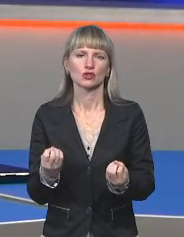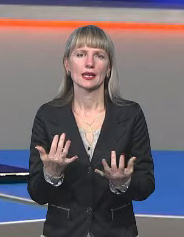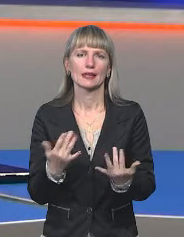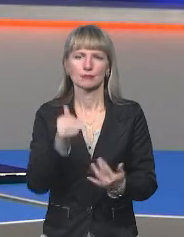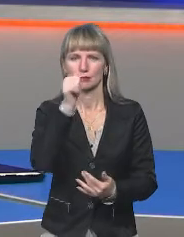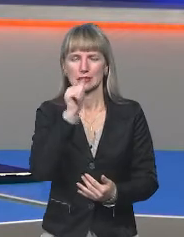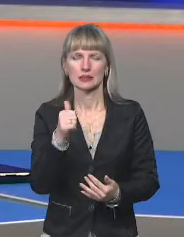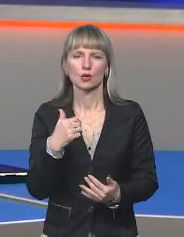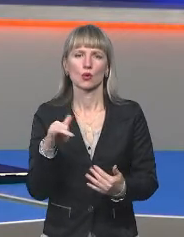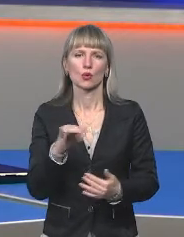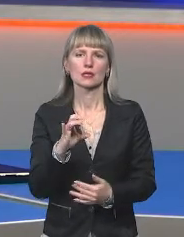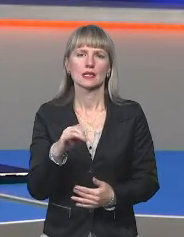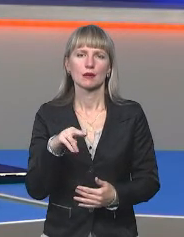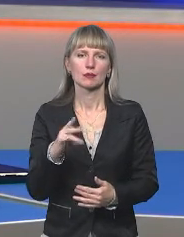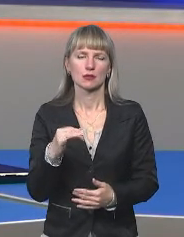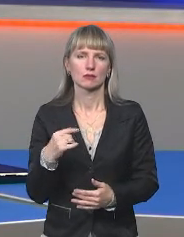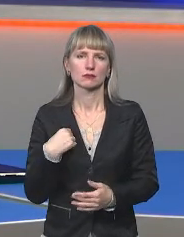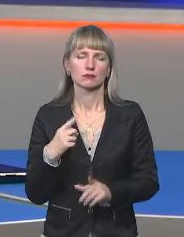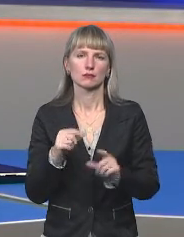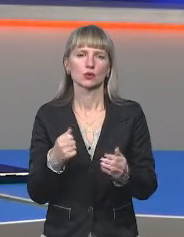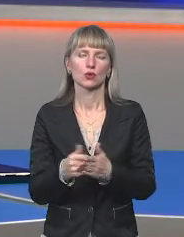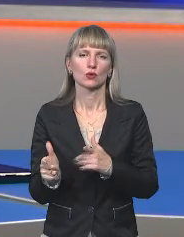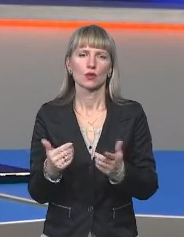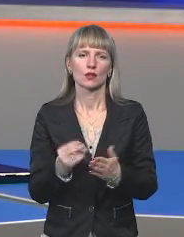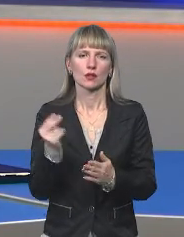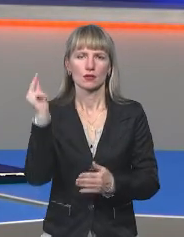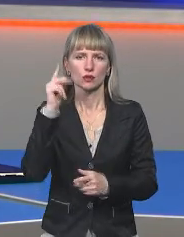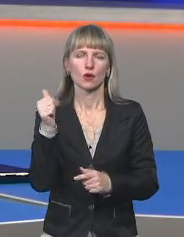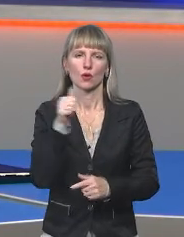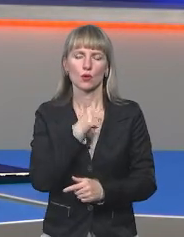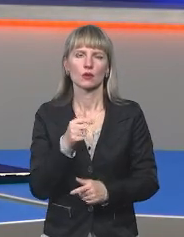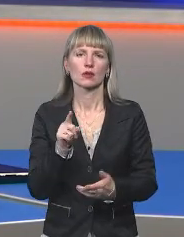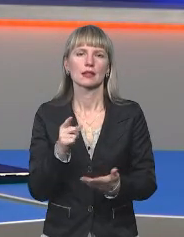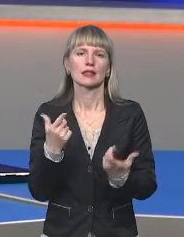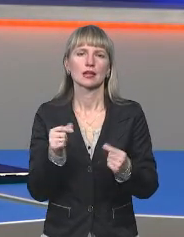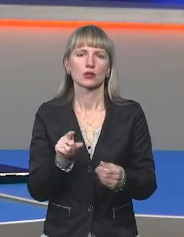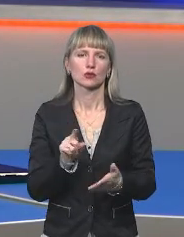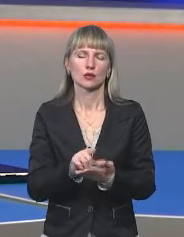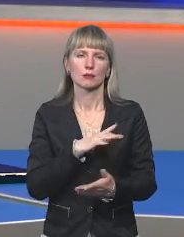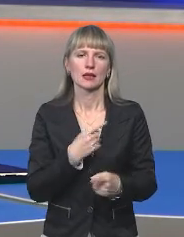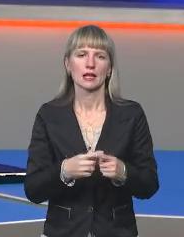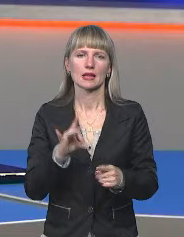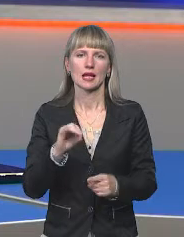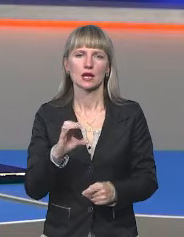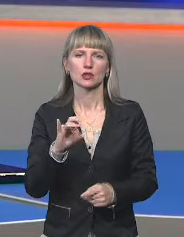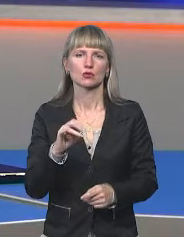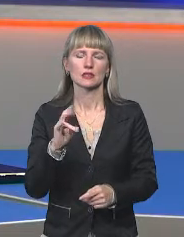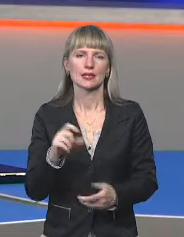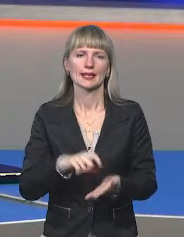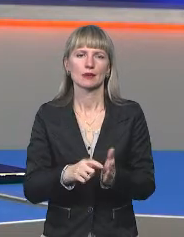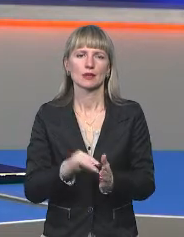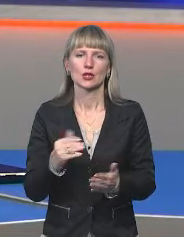декілька місяців, і у серпні з перевіркою до готовності навчального року ми знову приїжджаємо у ту школу, де має бути ресурсна кімната. І